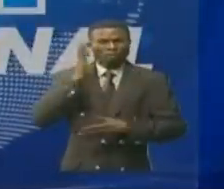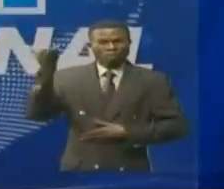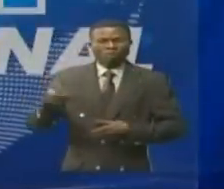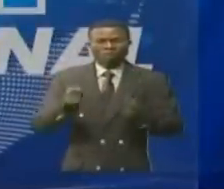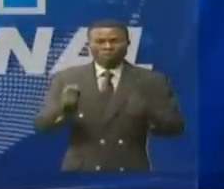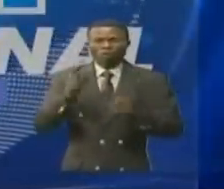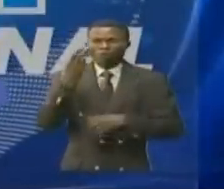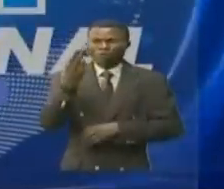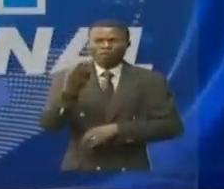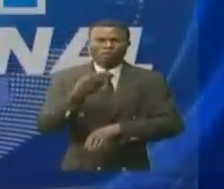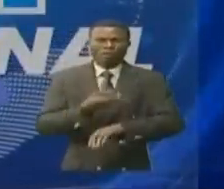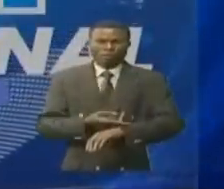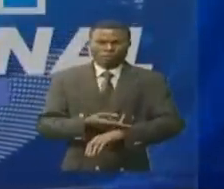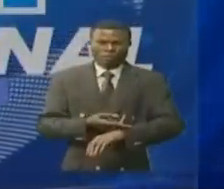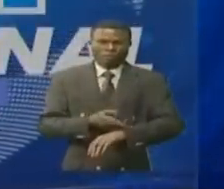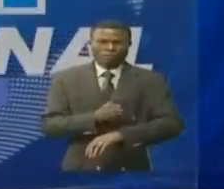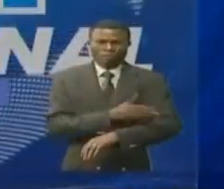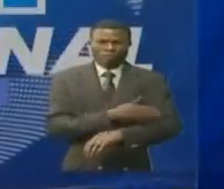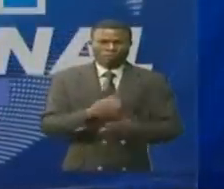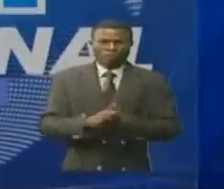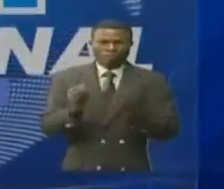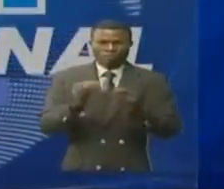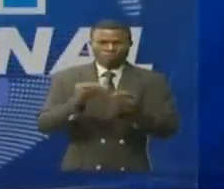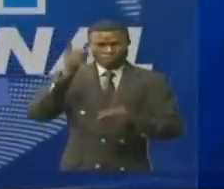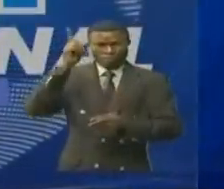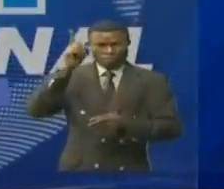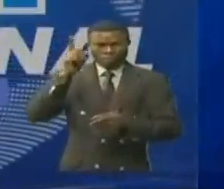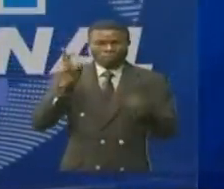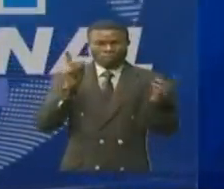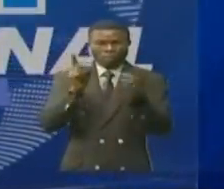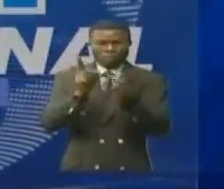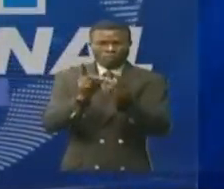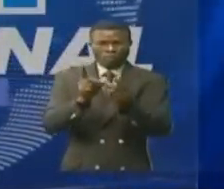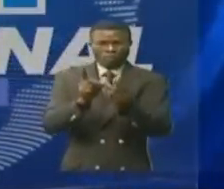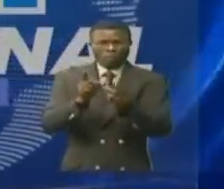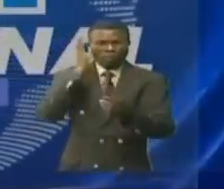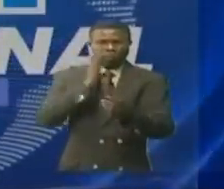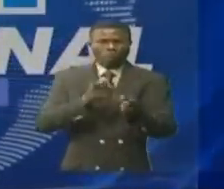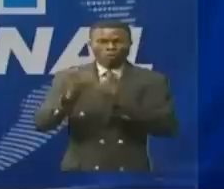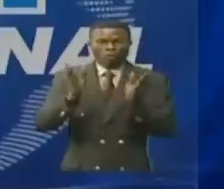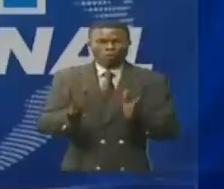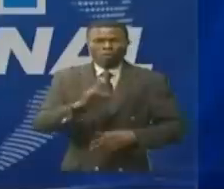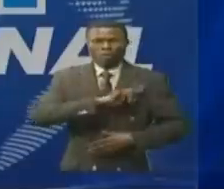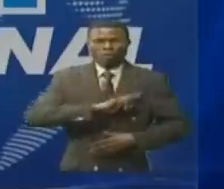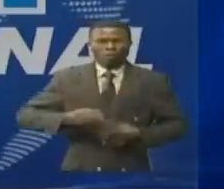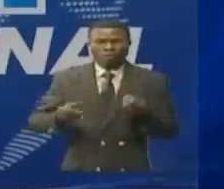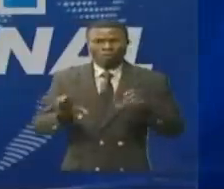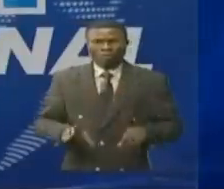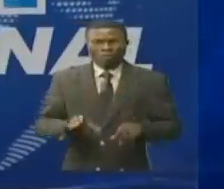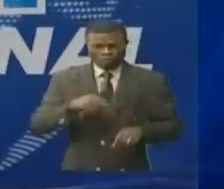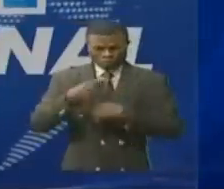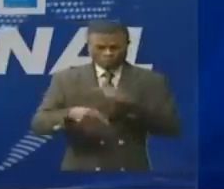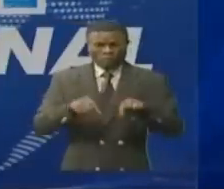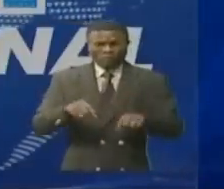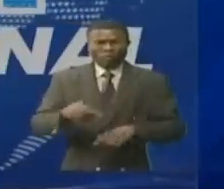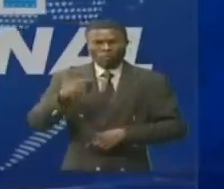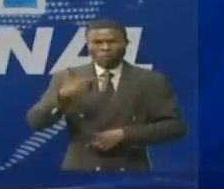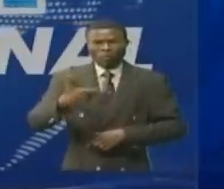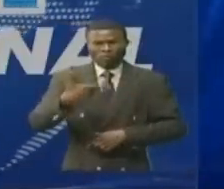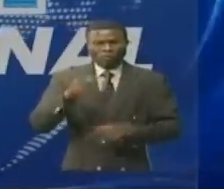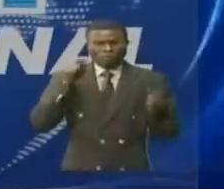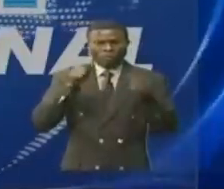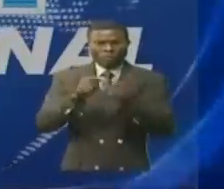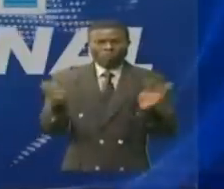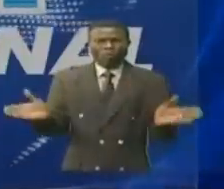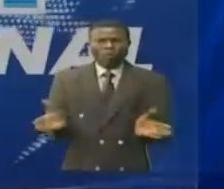journal. L'atelier du premier rendez-vous sur la bonne gouvernance en RDC s'est ouvert ce mardi. L'objectif est de